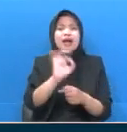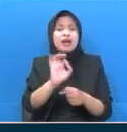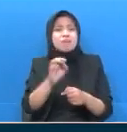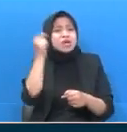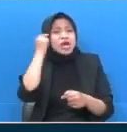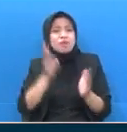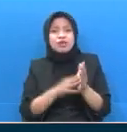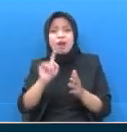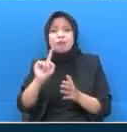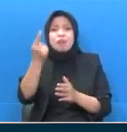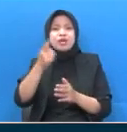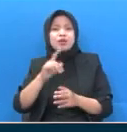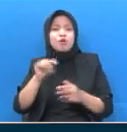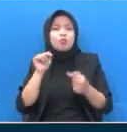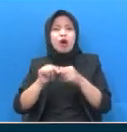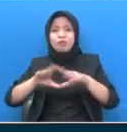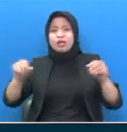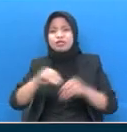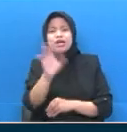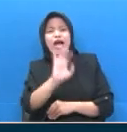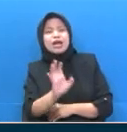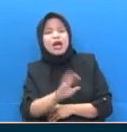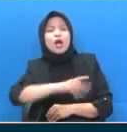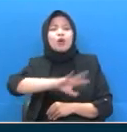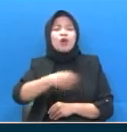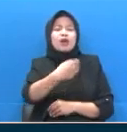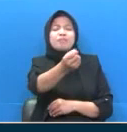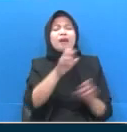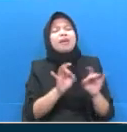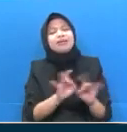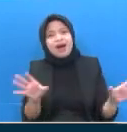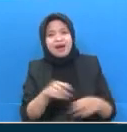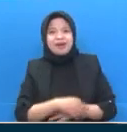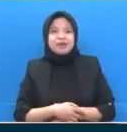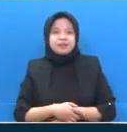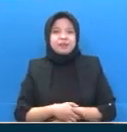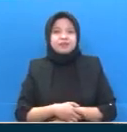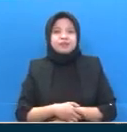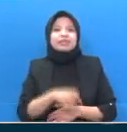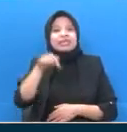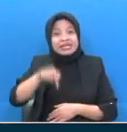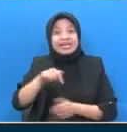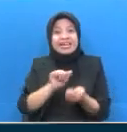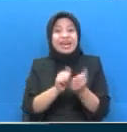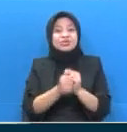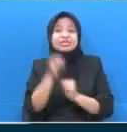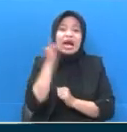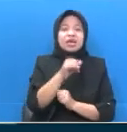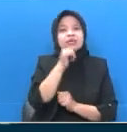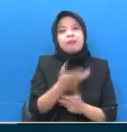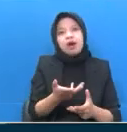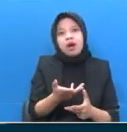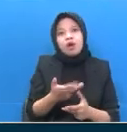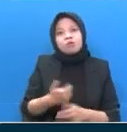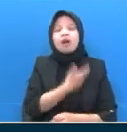masalah pribadi dalam pekerjaannya. Padahal dari keterangan keluarga berbeda. Sedangkan terhadap kasus yang disalahkan adalah karena juga